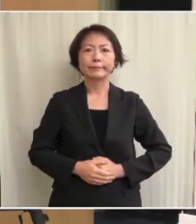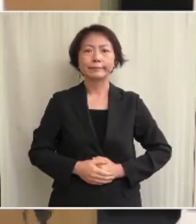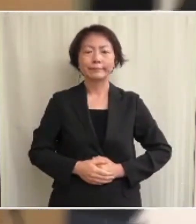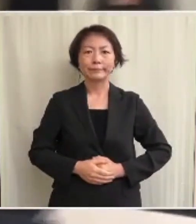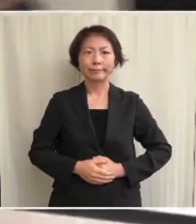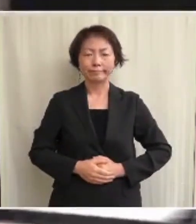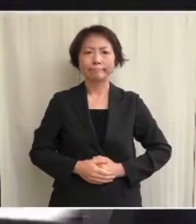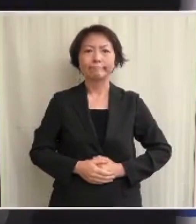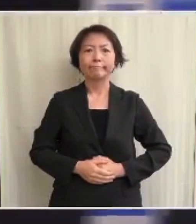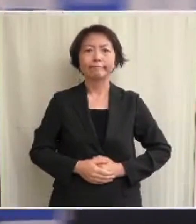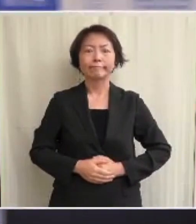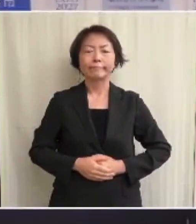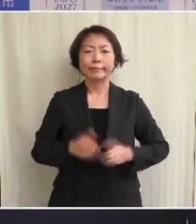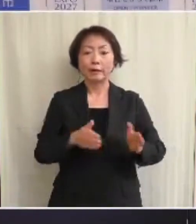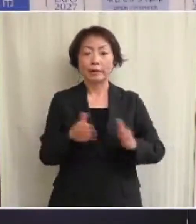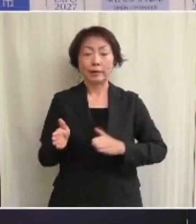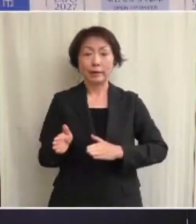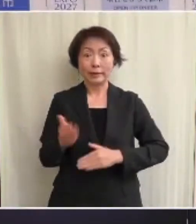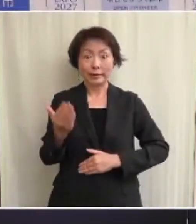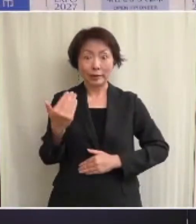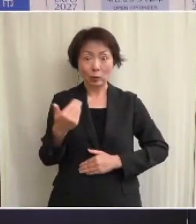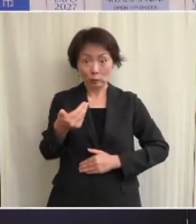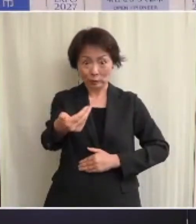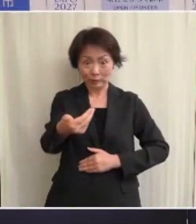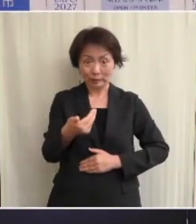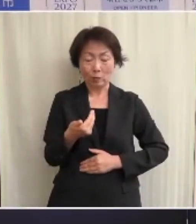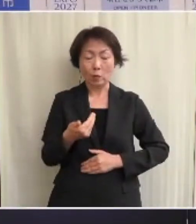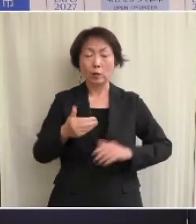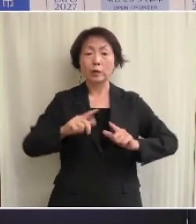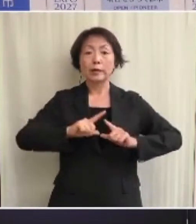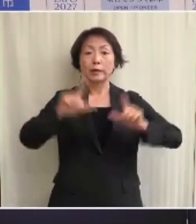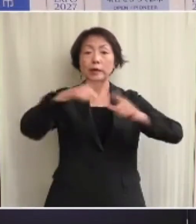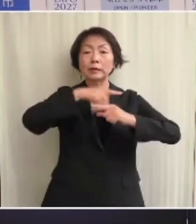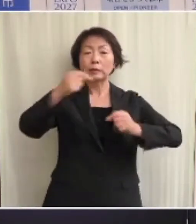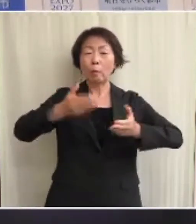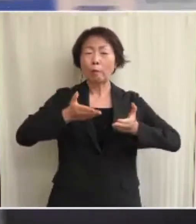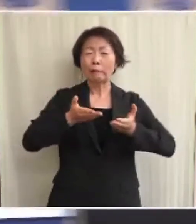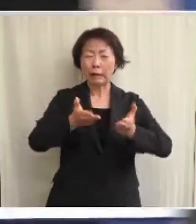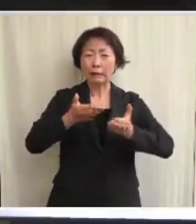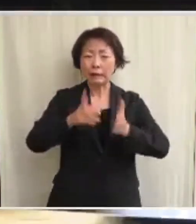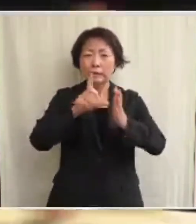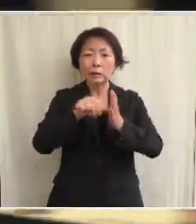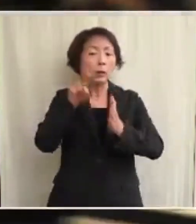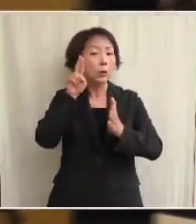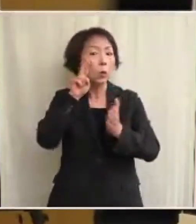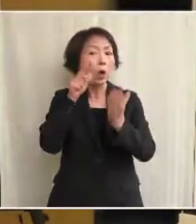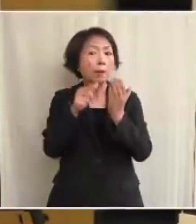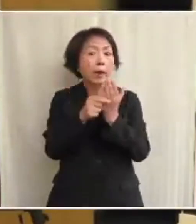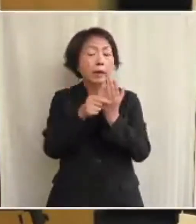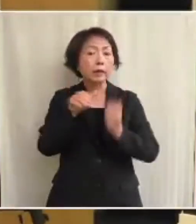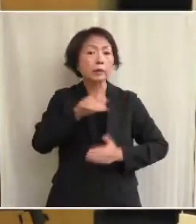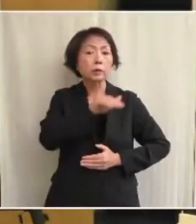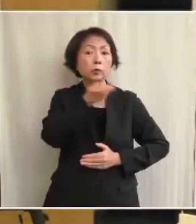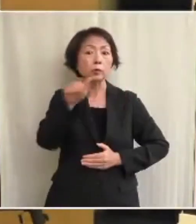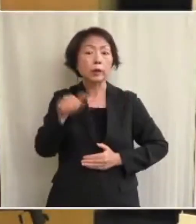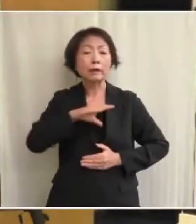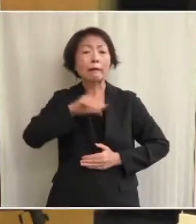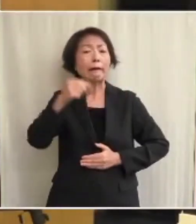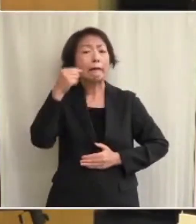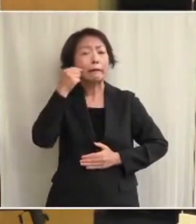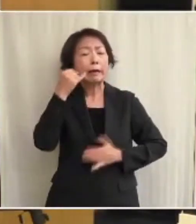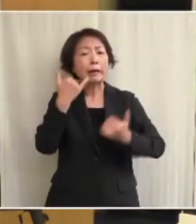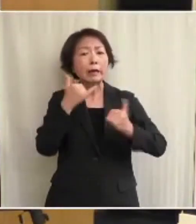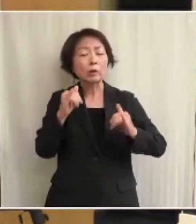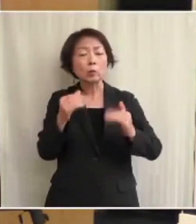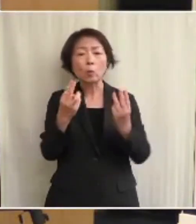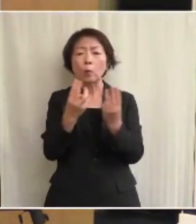わかりました、ありがとうございます。 でそれから先ほどですね、東日本大震災の時の横浜駅の周辺の、滞留者の人数で